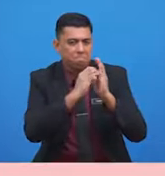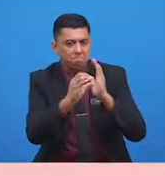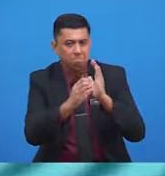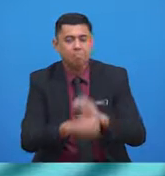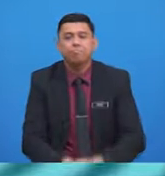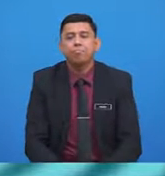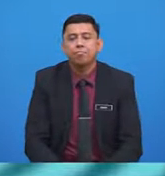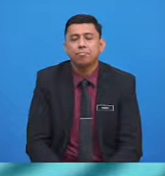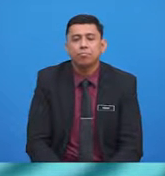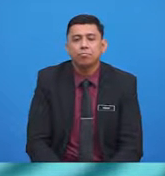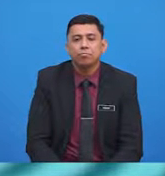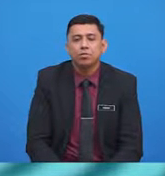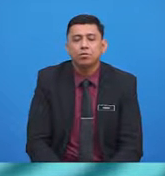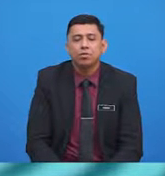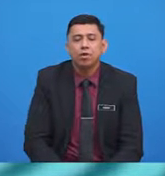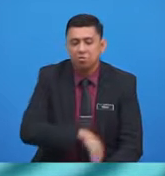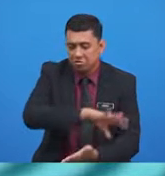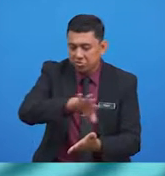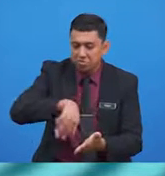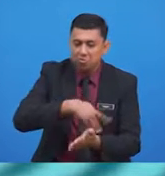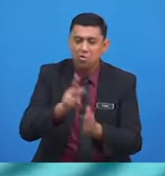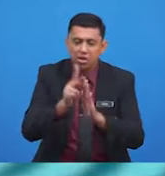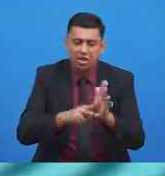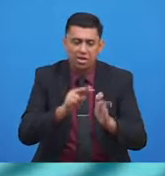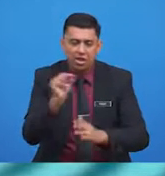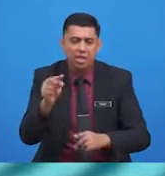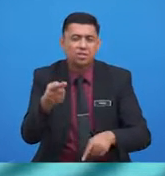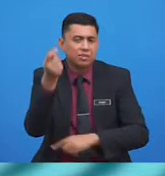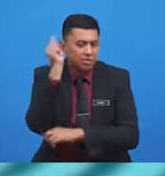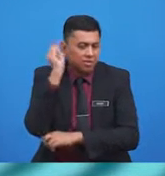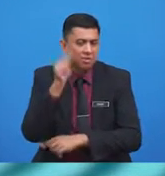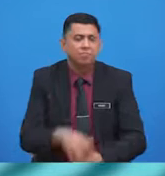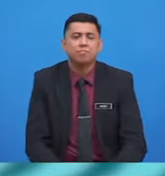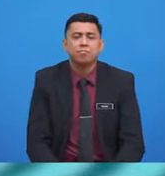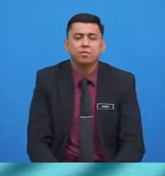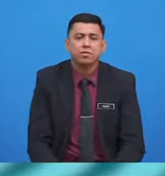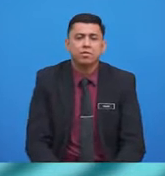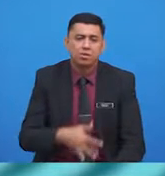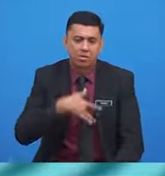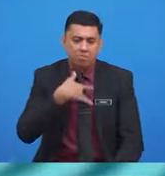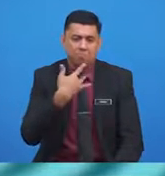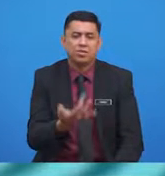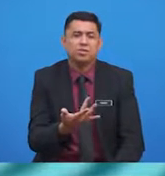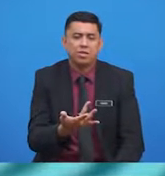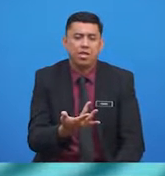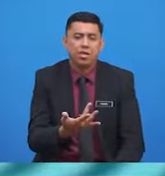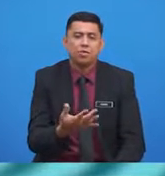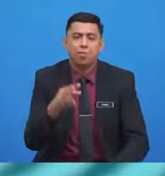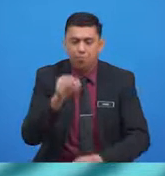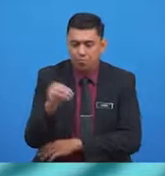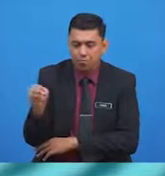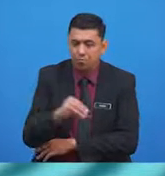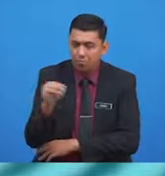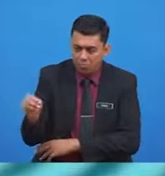semua. Berdasarkan semua situasi yang kita bincangkan tadi, apakah perasaan murid-murid setelah